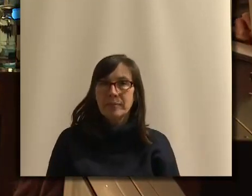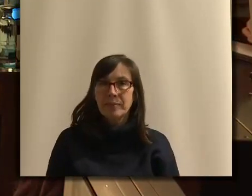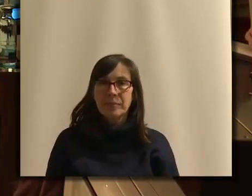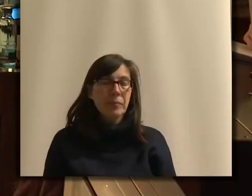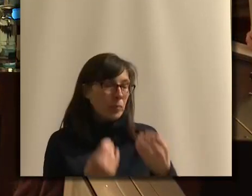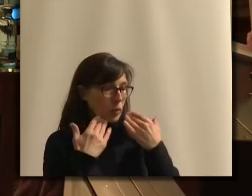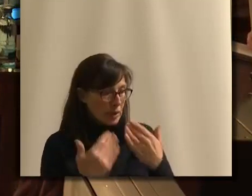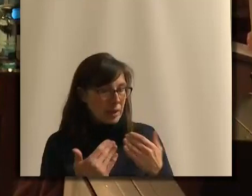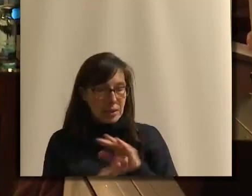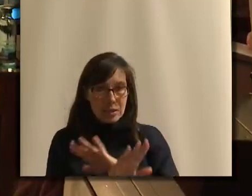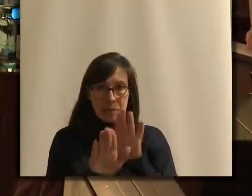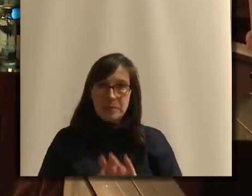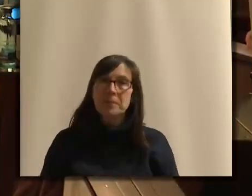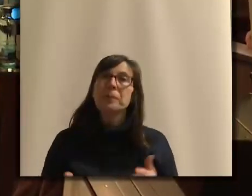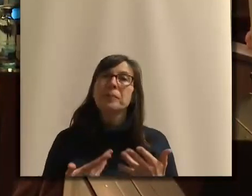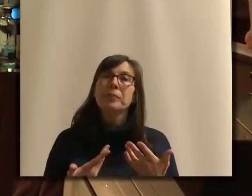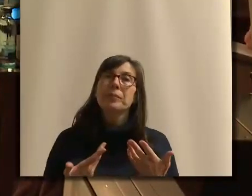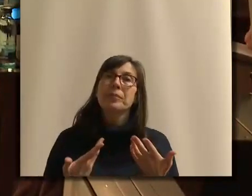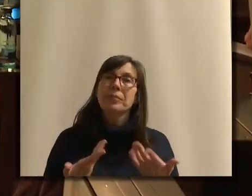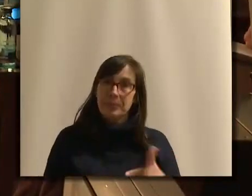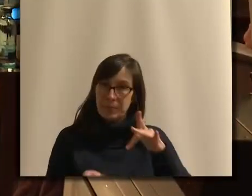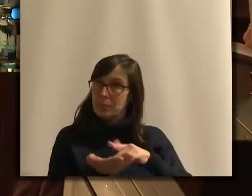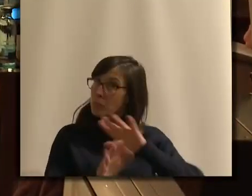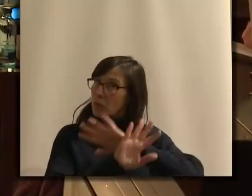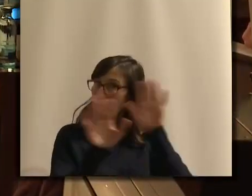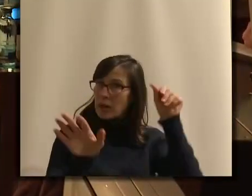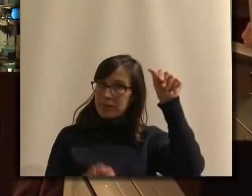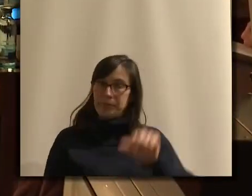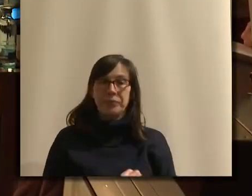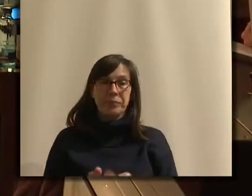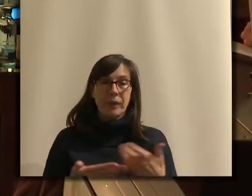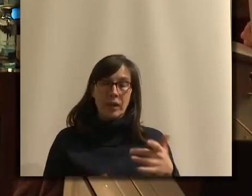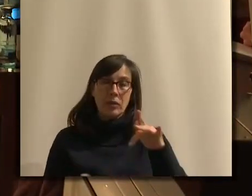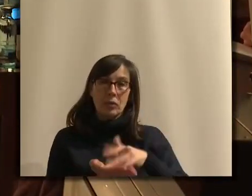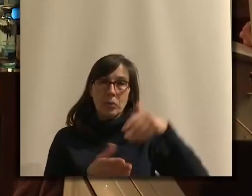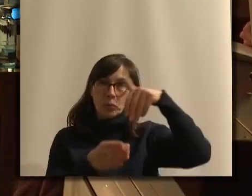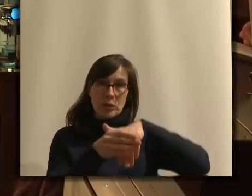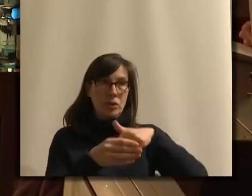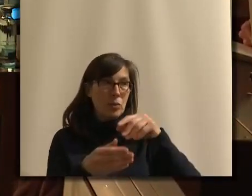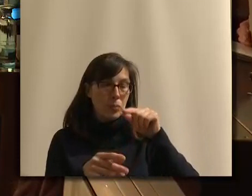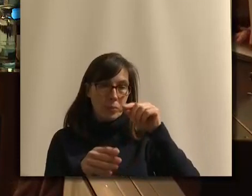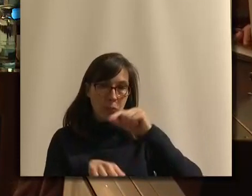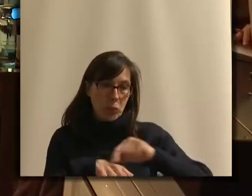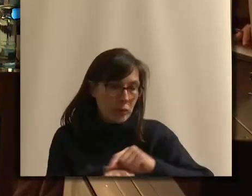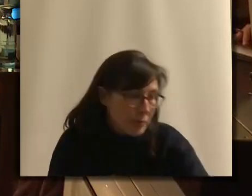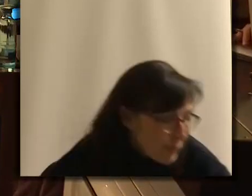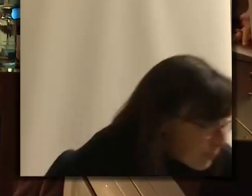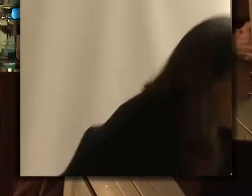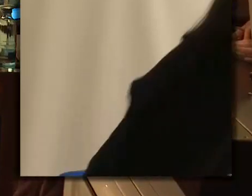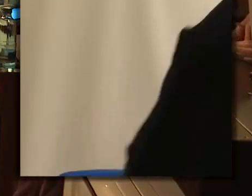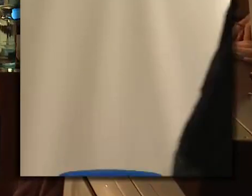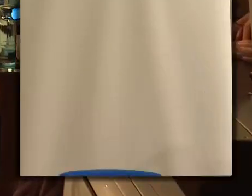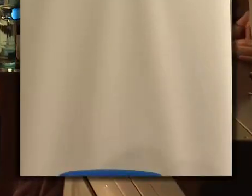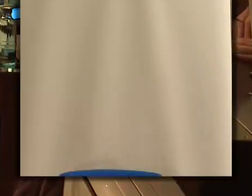Moltes gràcies, doncs queda clar. Passem a votació d'aquests punts. Si els grups ho veieu bé,